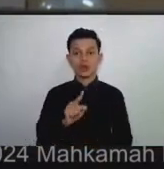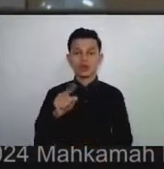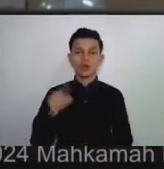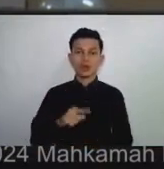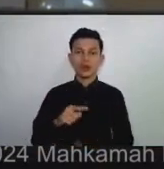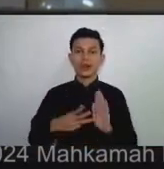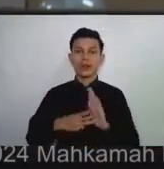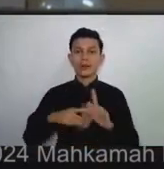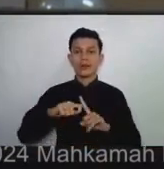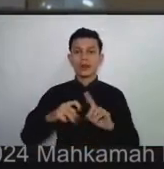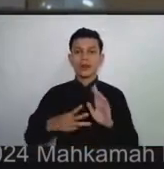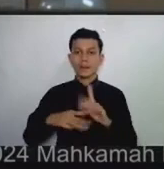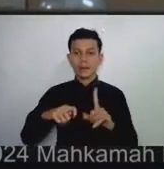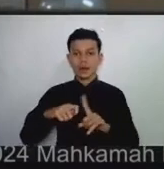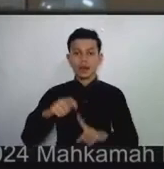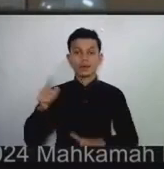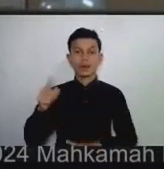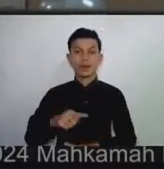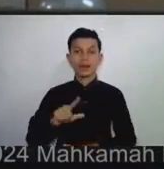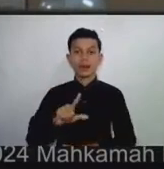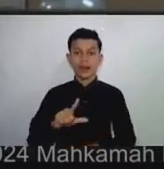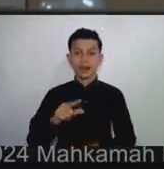mkmk g